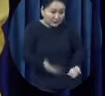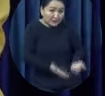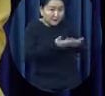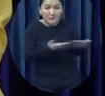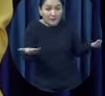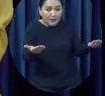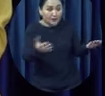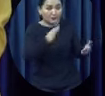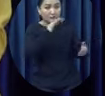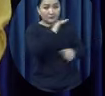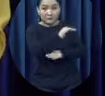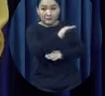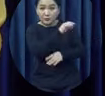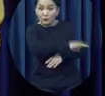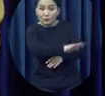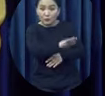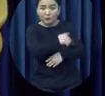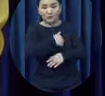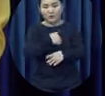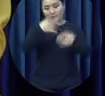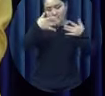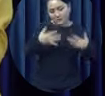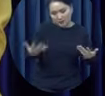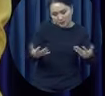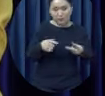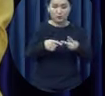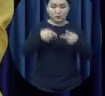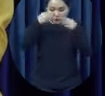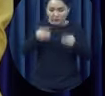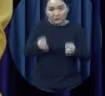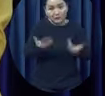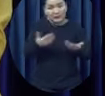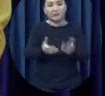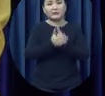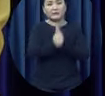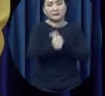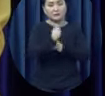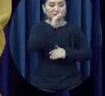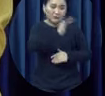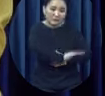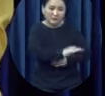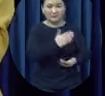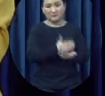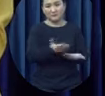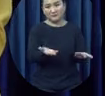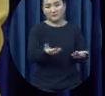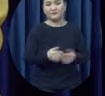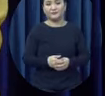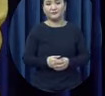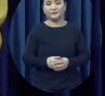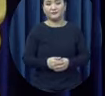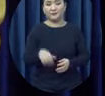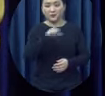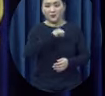бол эцүүр насны хүүхдүүд маань одоо нөгөө ямар нэгэн материалын байдал эсвэл одоо шийдвэр гаргах чадвар хацсангуу доогор байдаг учраас тэр